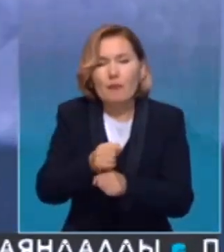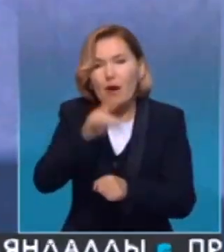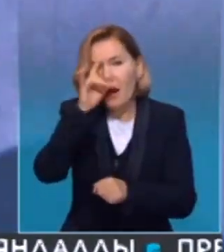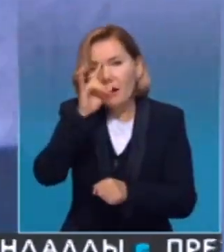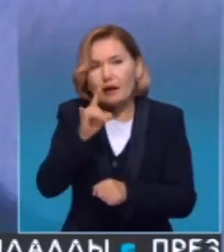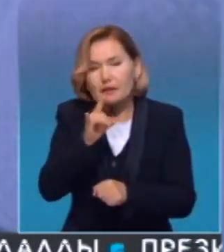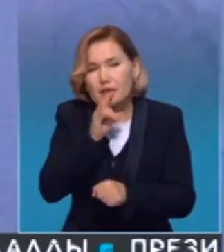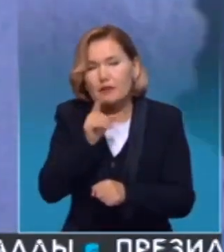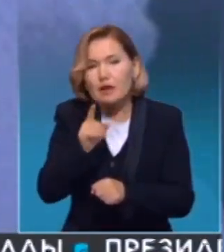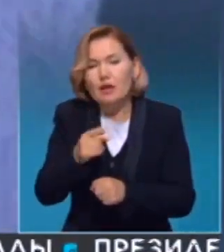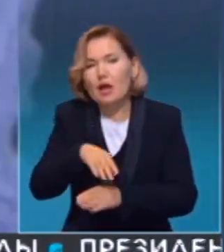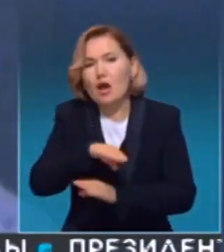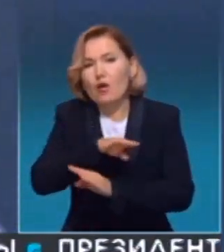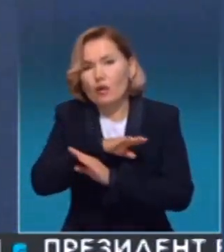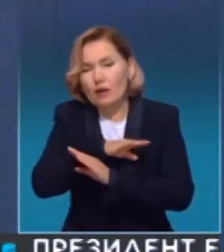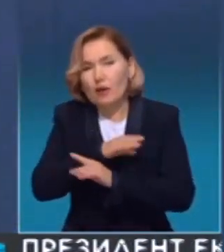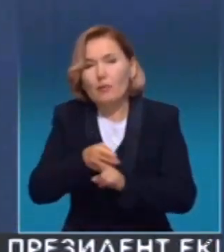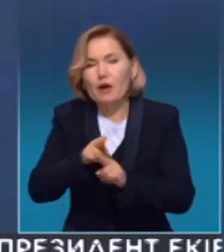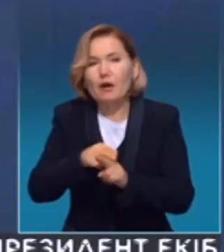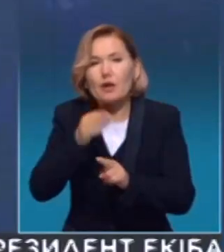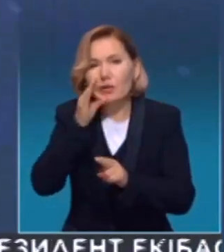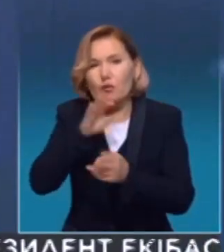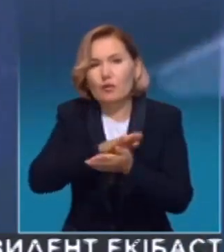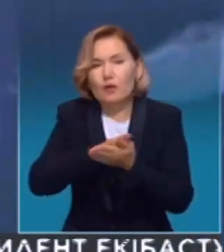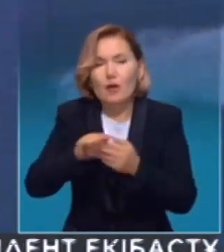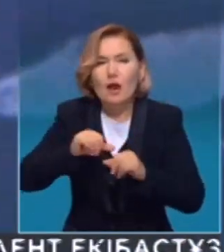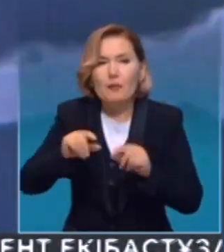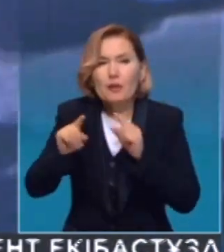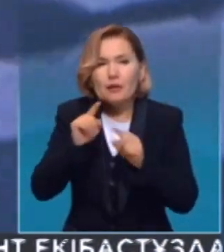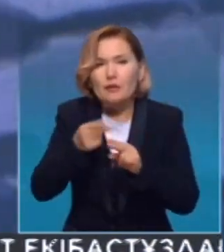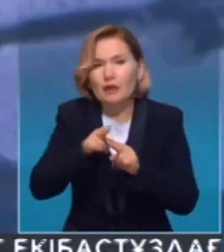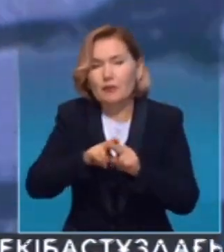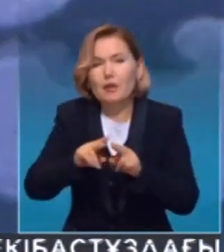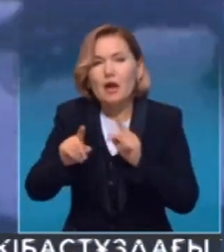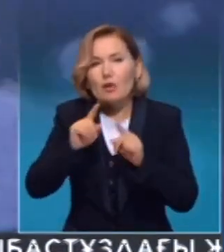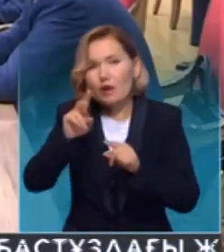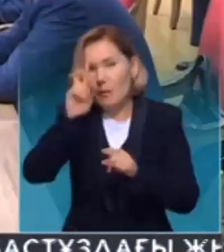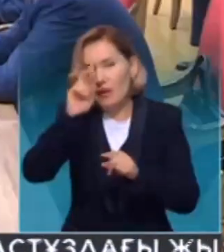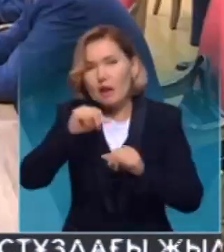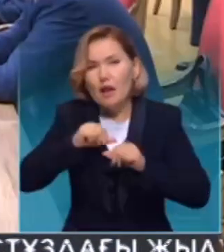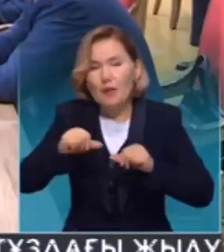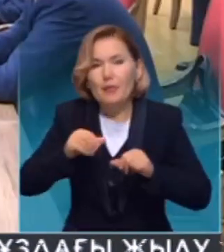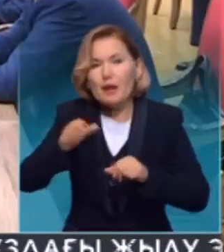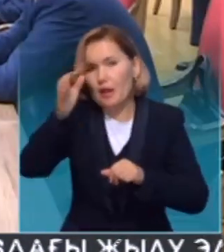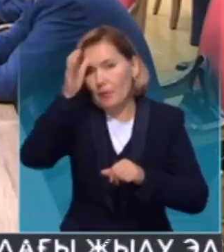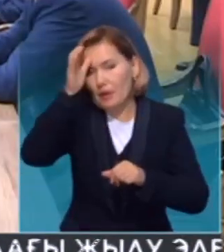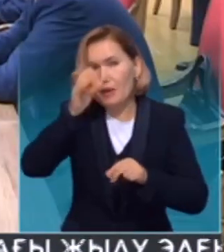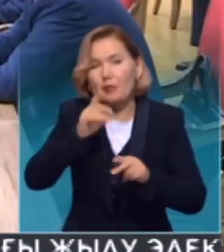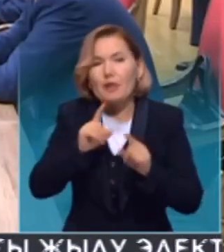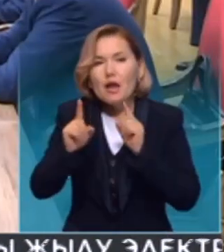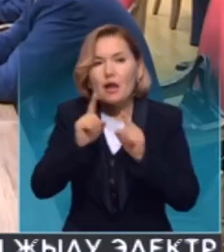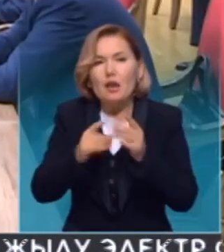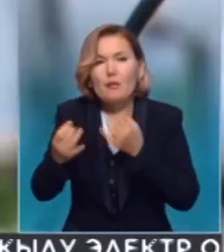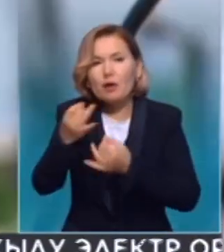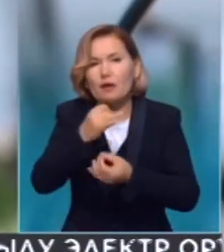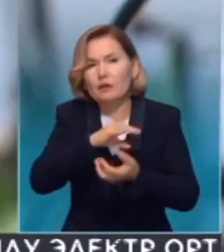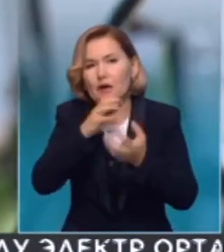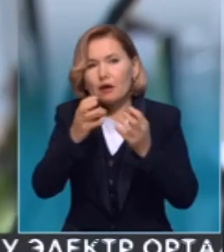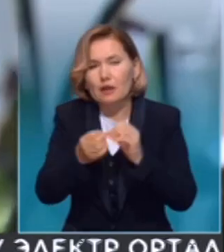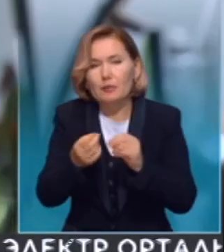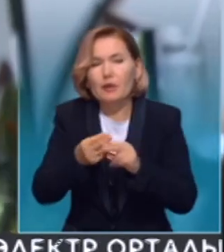ақтау жөніндегі мемлекеттік комиссияның кезекті отырысы өтті. Отырыста мемлекеттік комиссияның ғылыми және баспа қызметінің нәтижелері